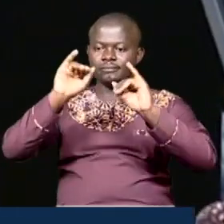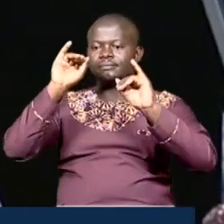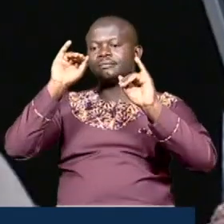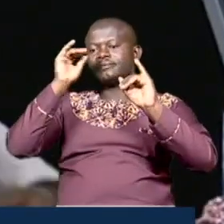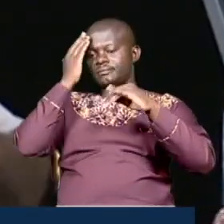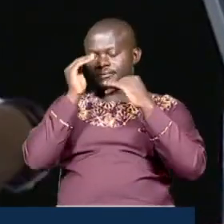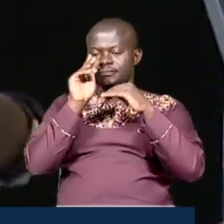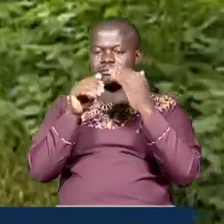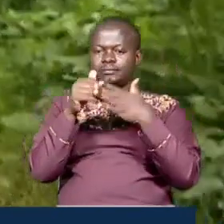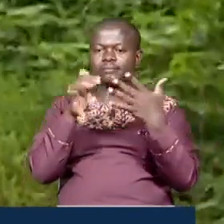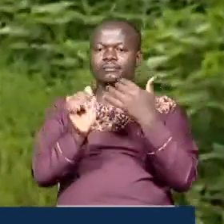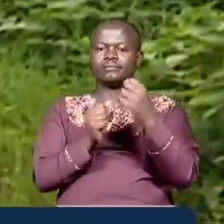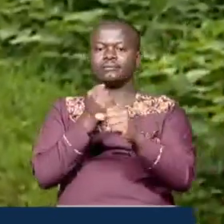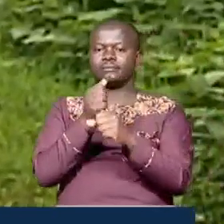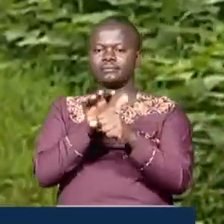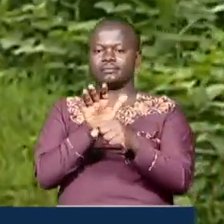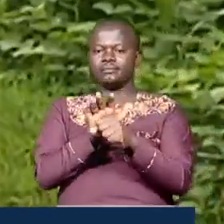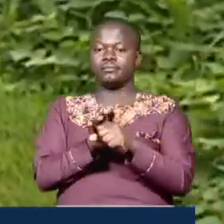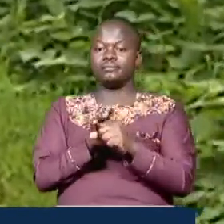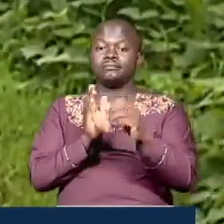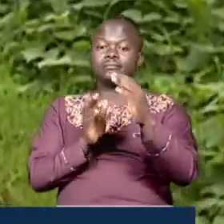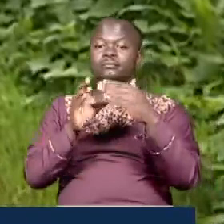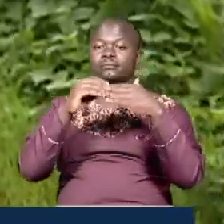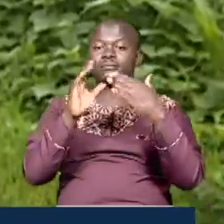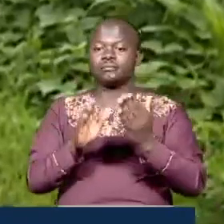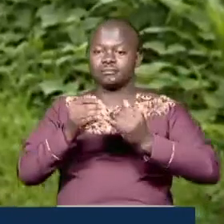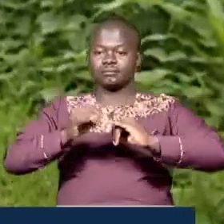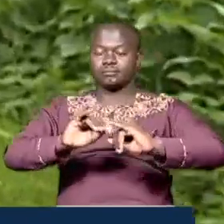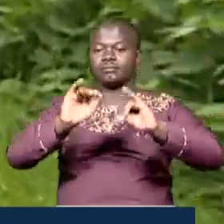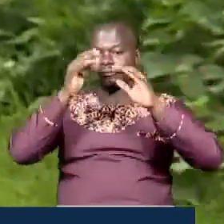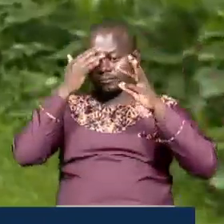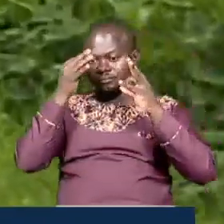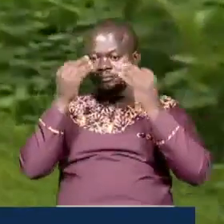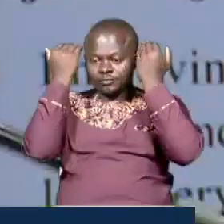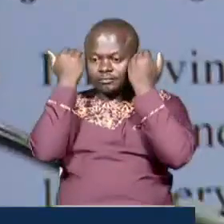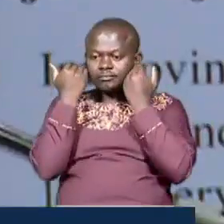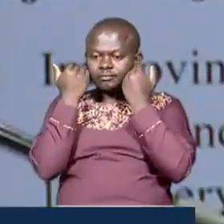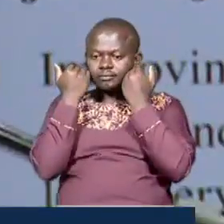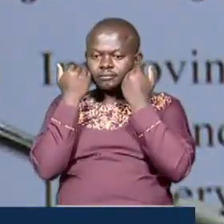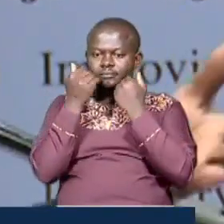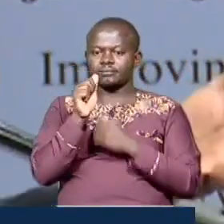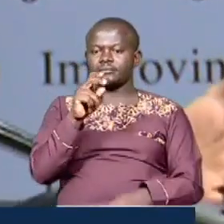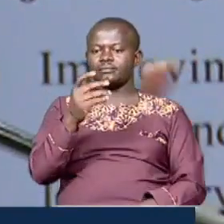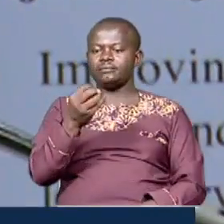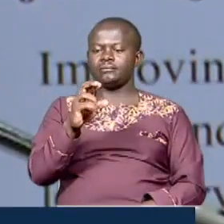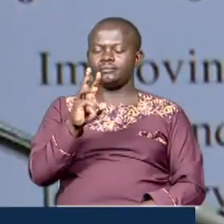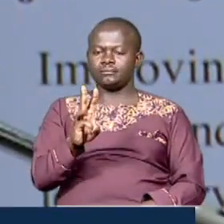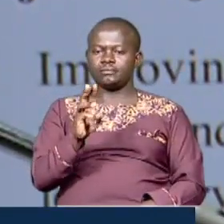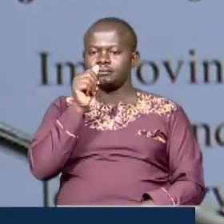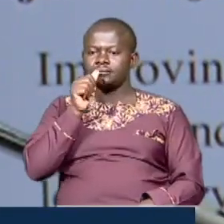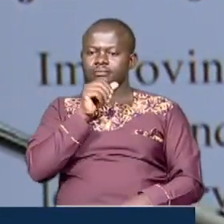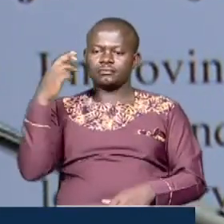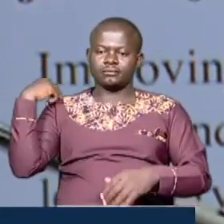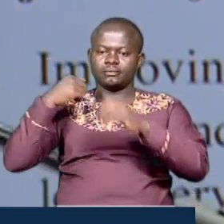umuturage ashobora kumara imyaka runaka yiruka ku bayobozi ngo bashyire mu bikorwa imyanzuro y'urukiko kuri Andrew Kananga umunyamabanga